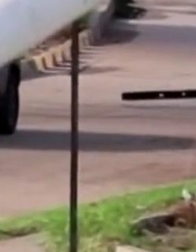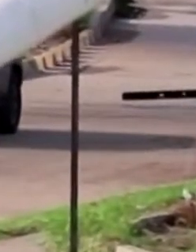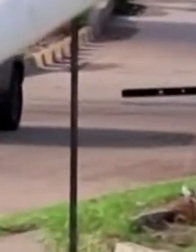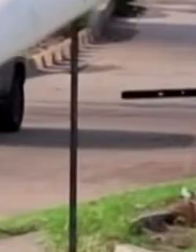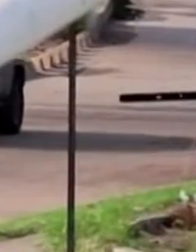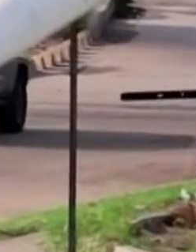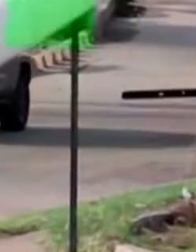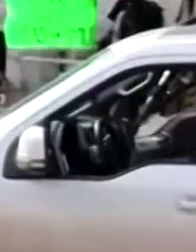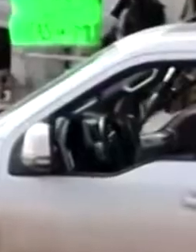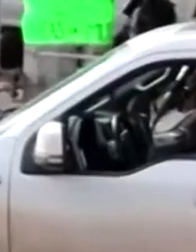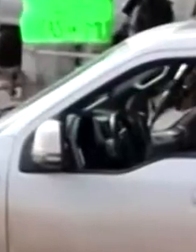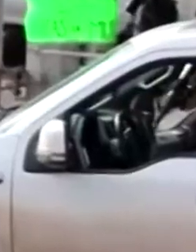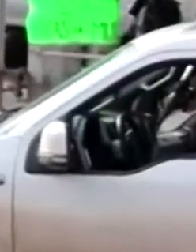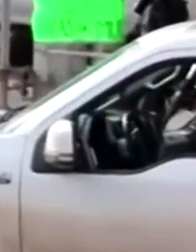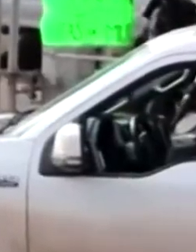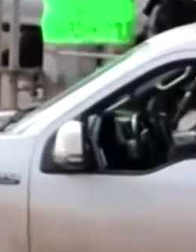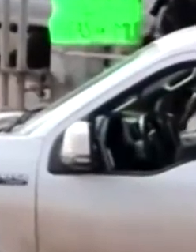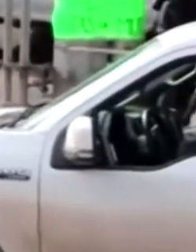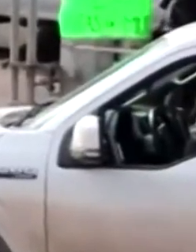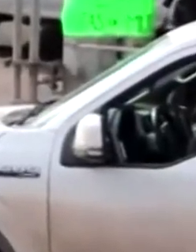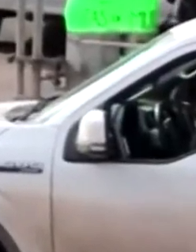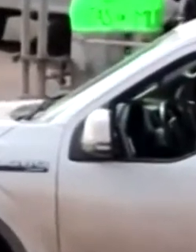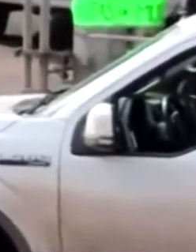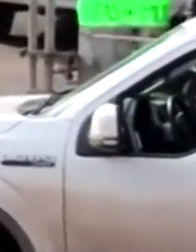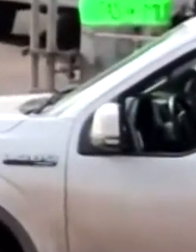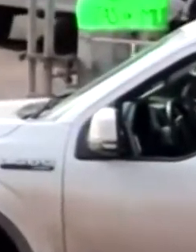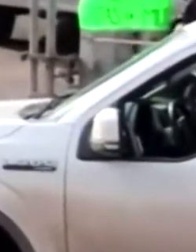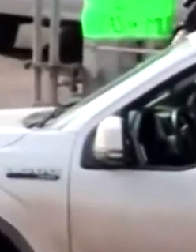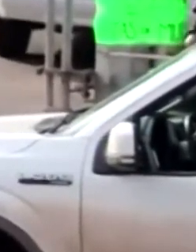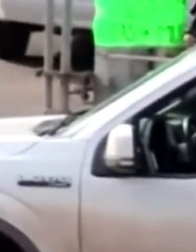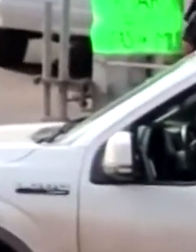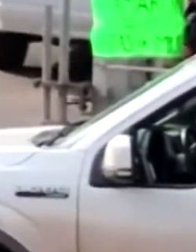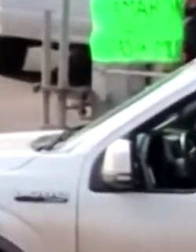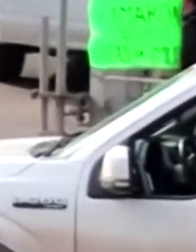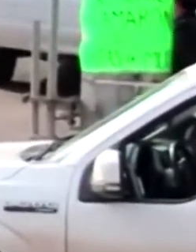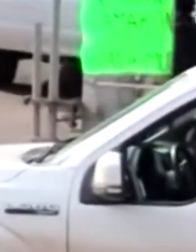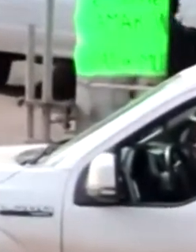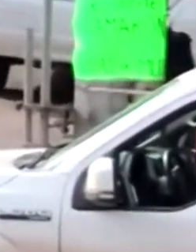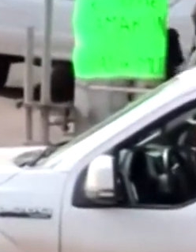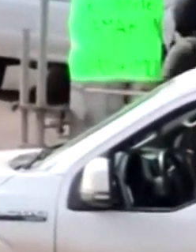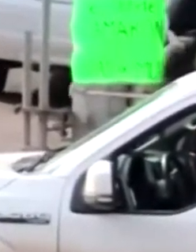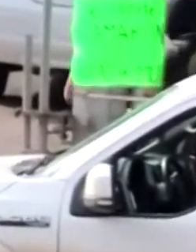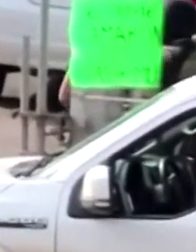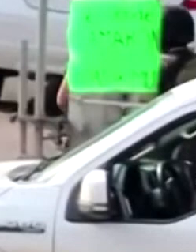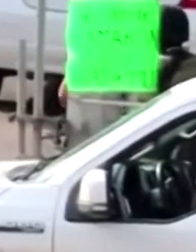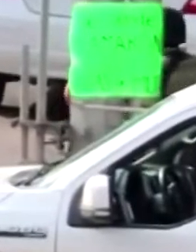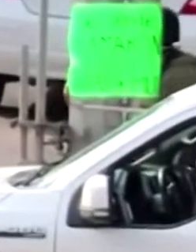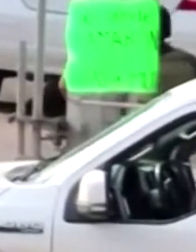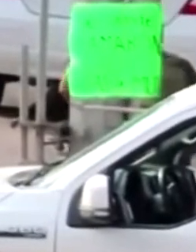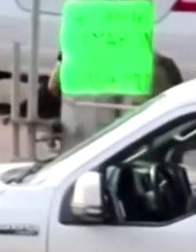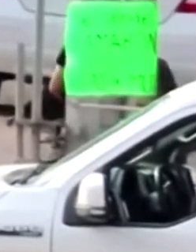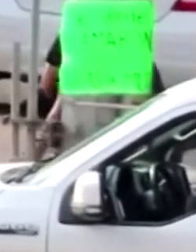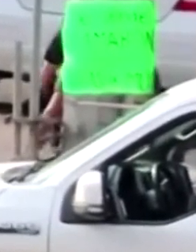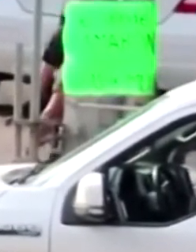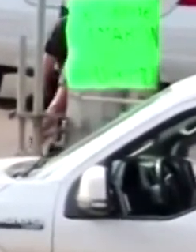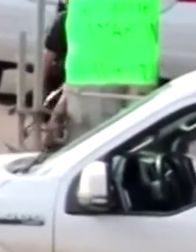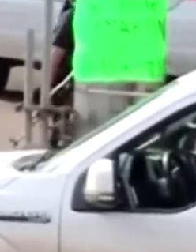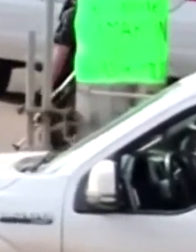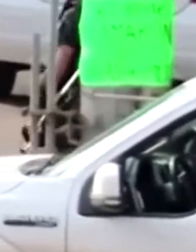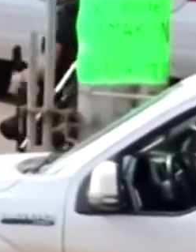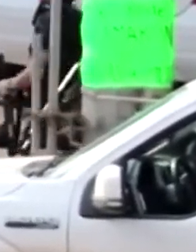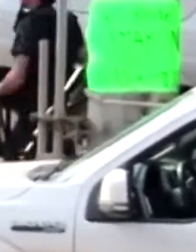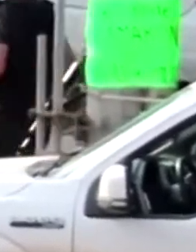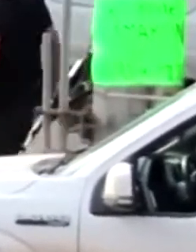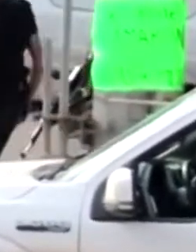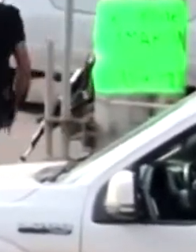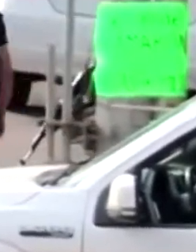haben. Minuten später habe es Meldungen von Toten und Verletzten gegeben. Die Gewalt der Kriminellen habe den Abbruch des Einsatzes